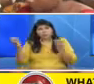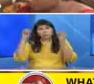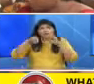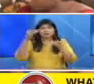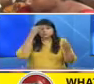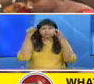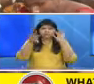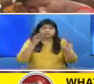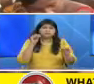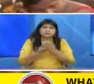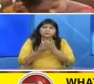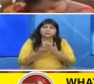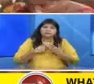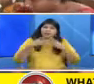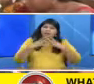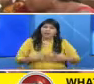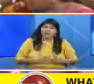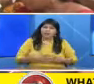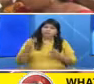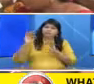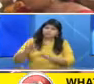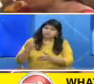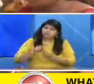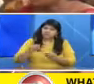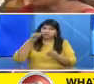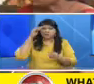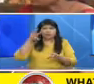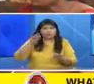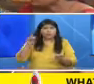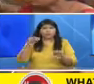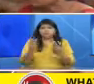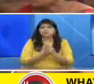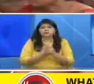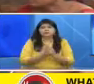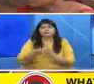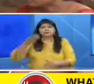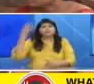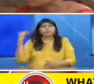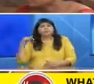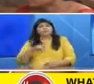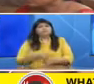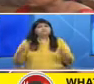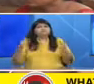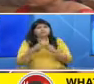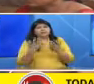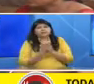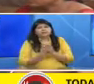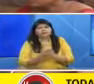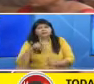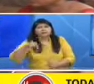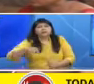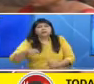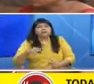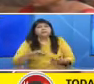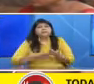में जो चाहिए वो उसमें से मिल सकता है। इन दिनों तो मेरा संपर्क बहुत कम हो गया है, लेकिन पहले मेरा संपर्क बहुत था। आज मैं एक